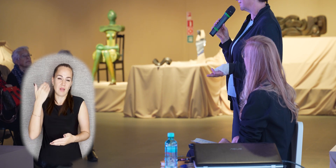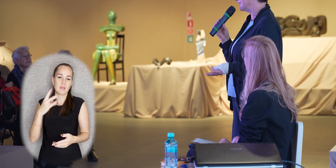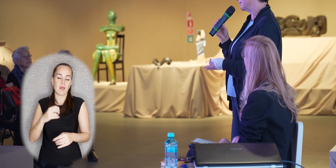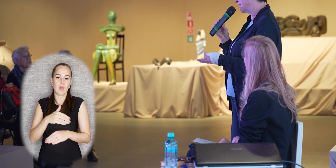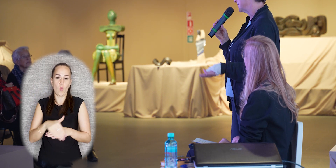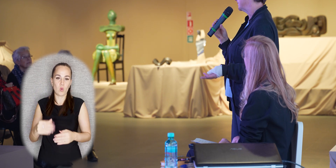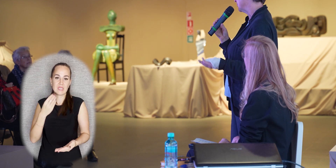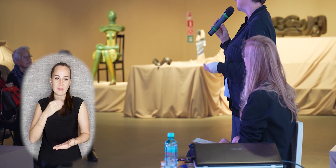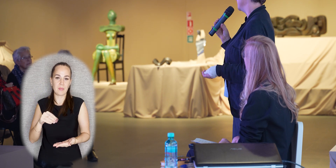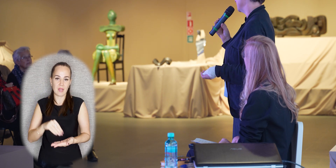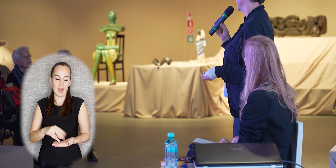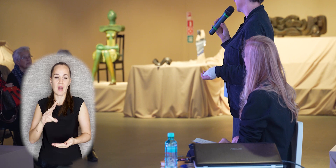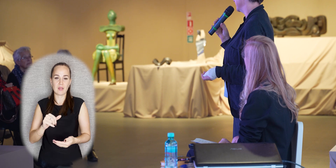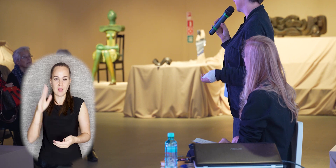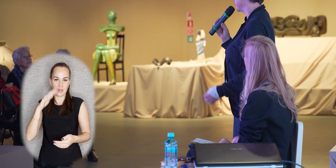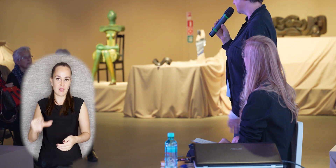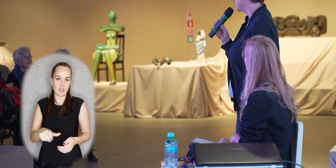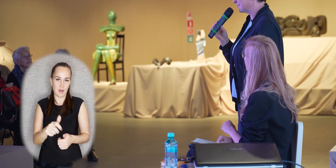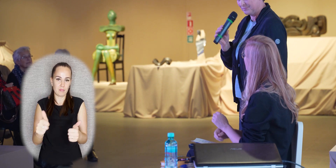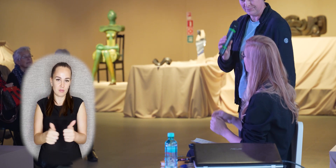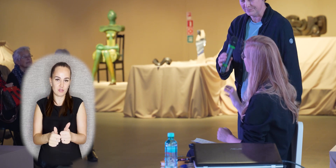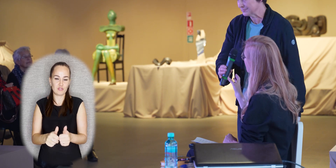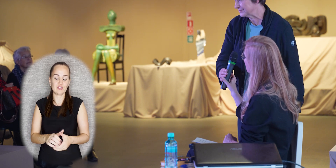улице Петрограда, на набережной вы можете видеть у лахта-центра.